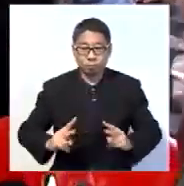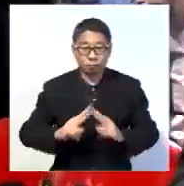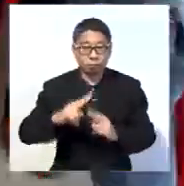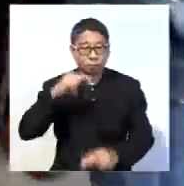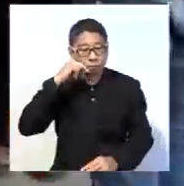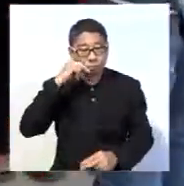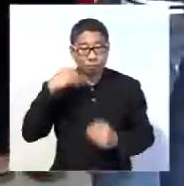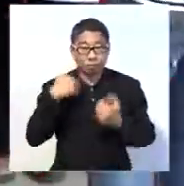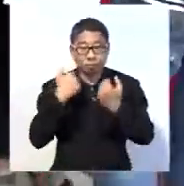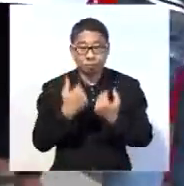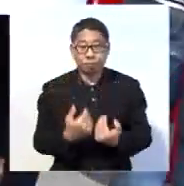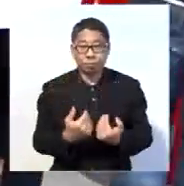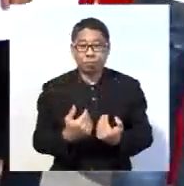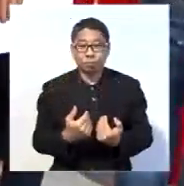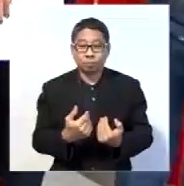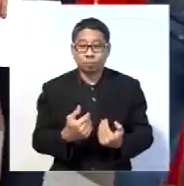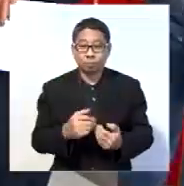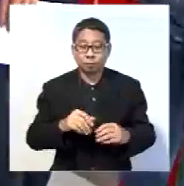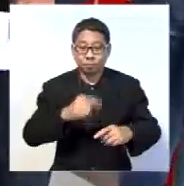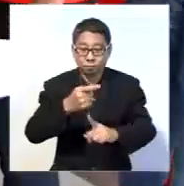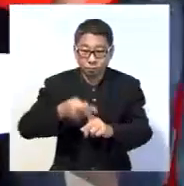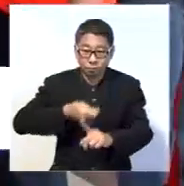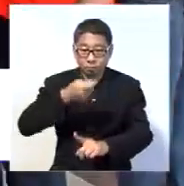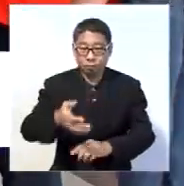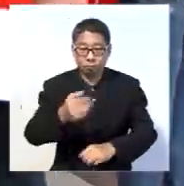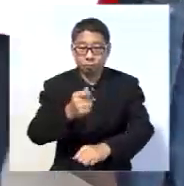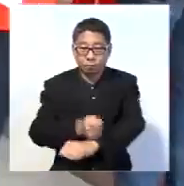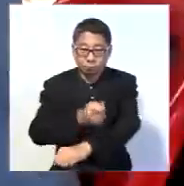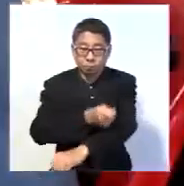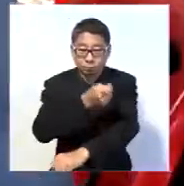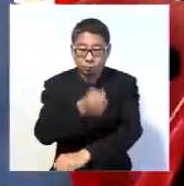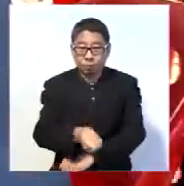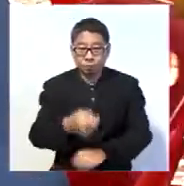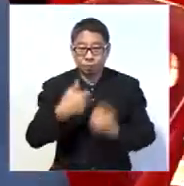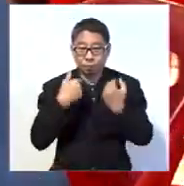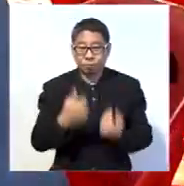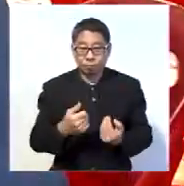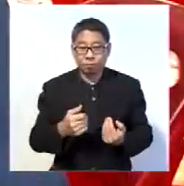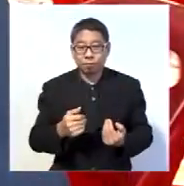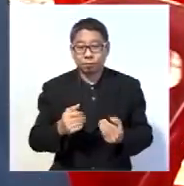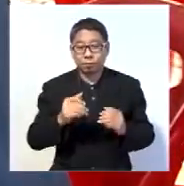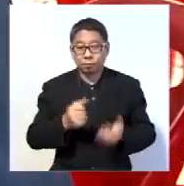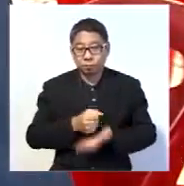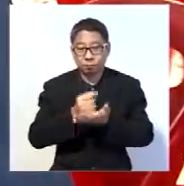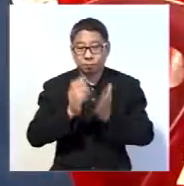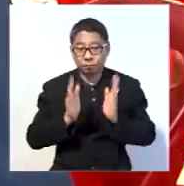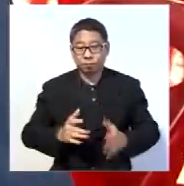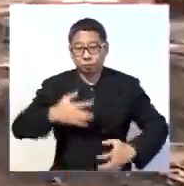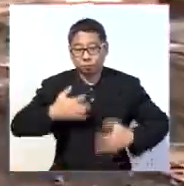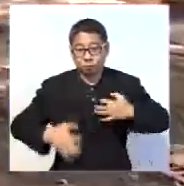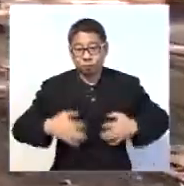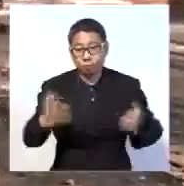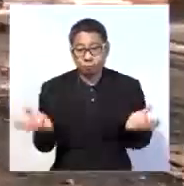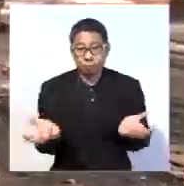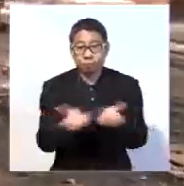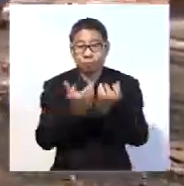านและกระทรวงเกษตรและสหกรณ์เร่งจัดจ้างแรงงานในเขตชลประทานเพื่อบรรเทาความเดือดร้อนของเกษตรกรที่ได้รับผลก